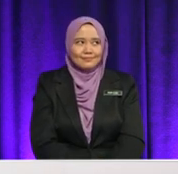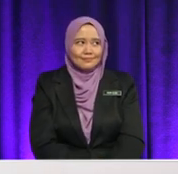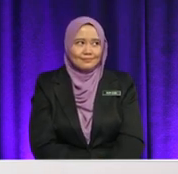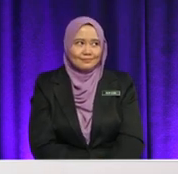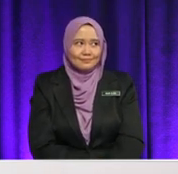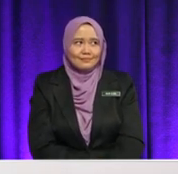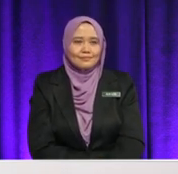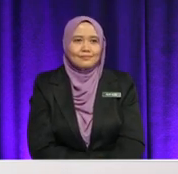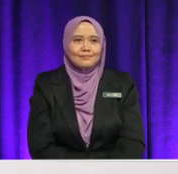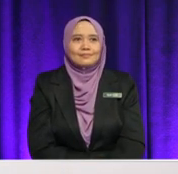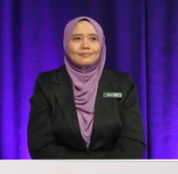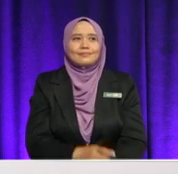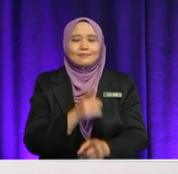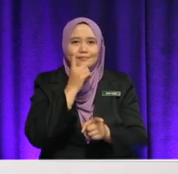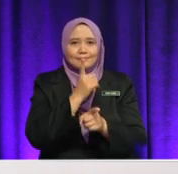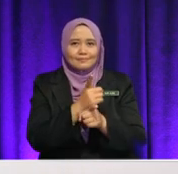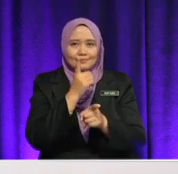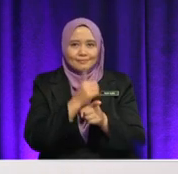warga negara